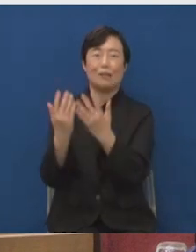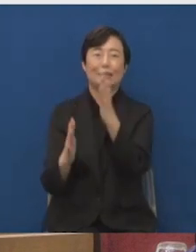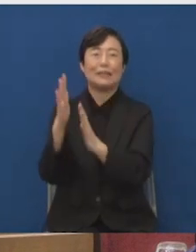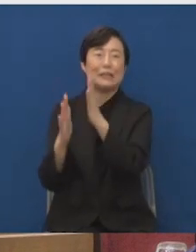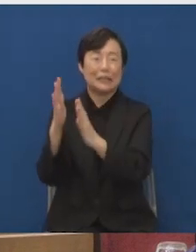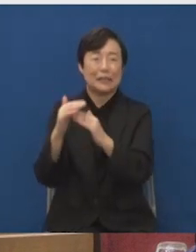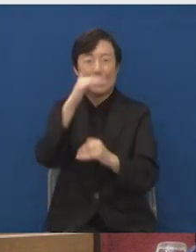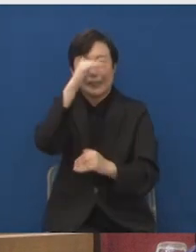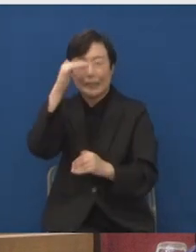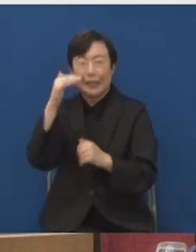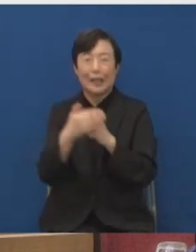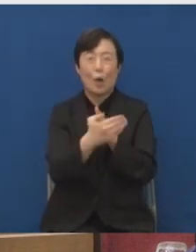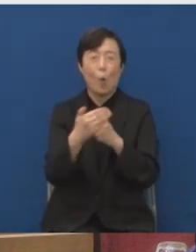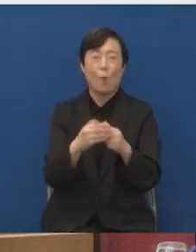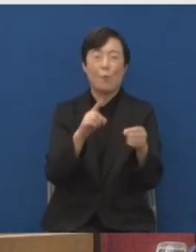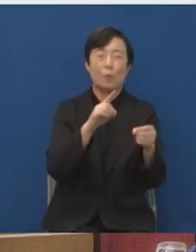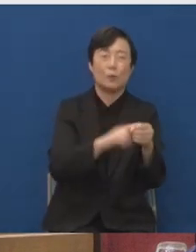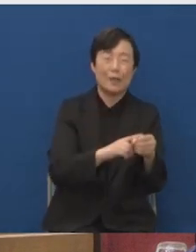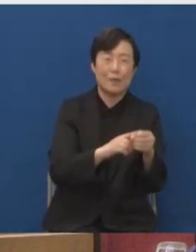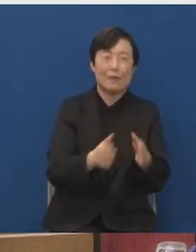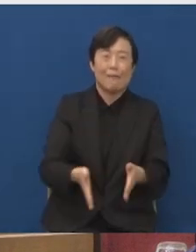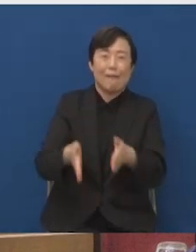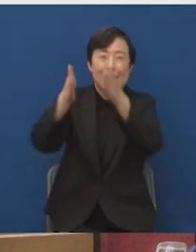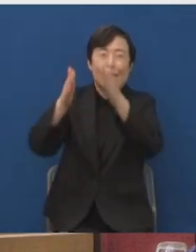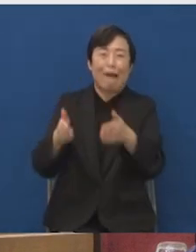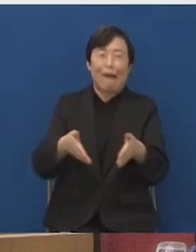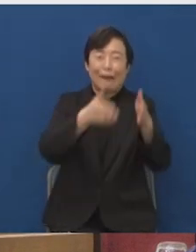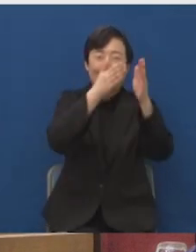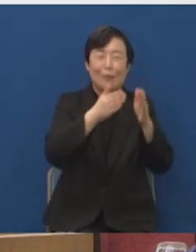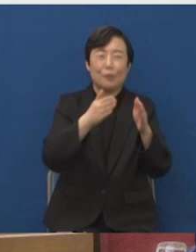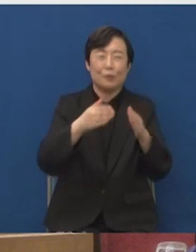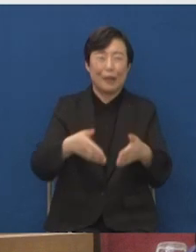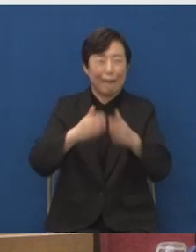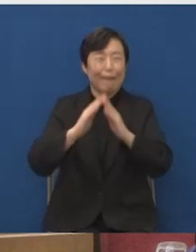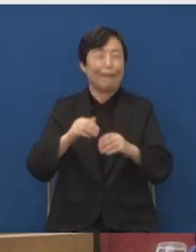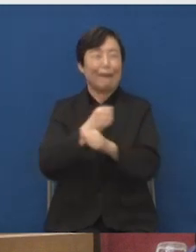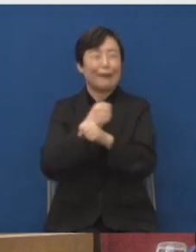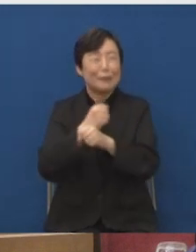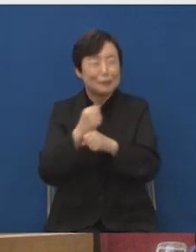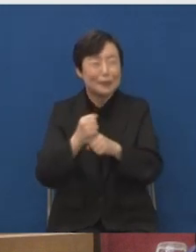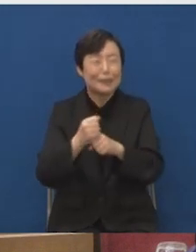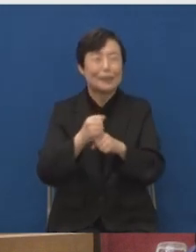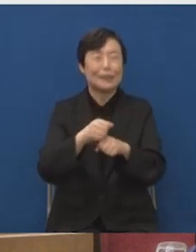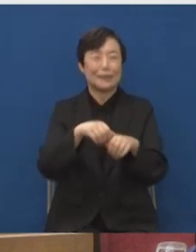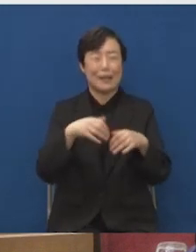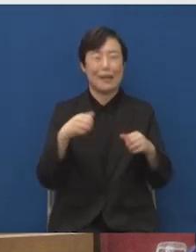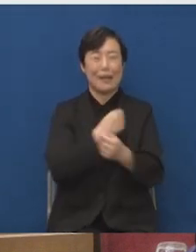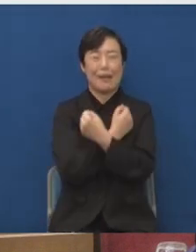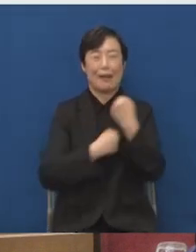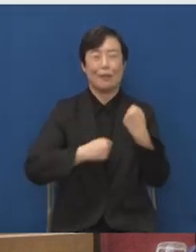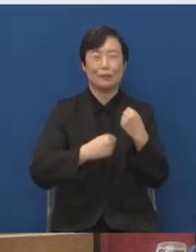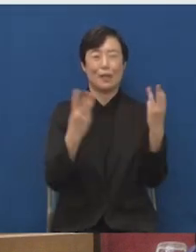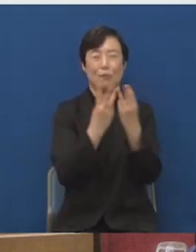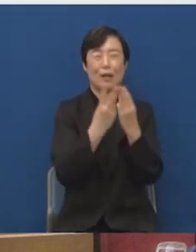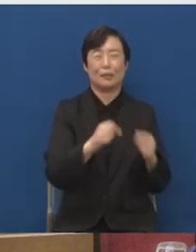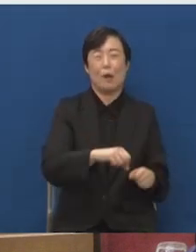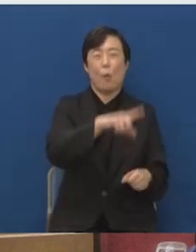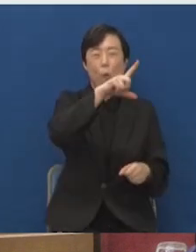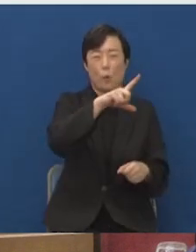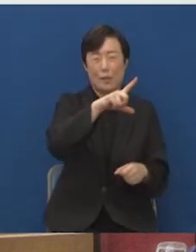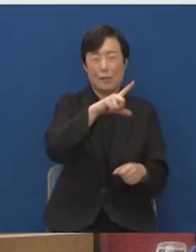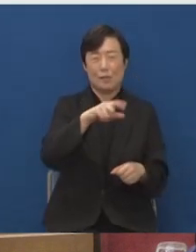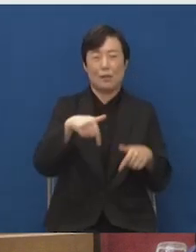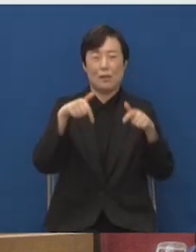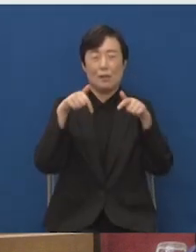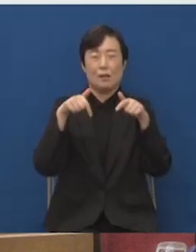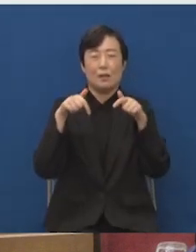るため高層の建築物が建てにくい、学生の割合が高いなど、京都ならではの強みや魅力が